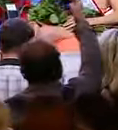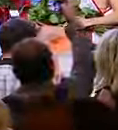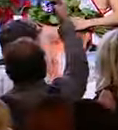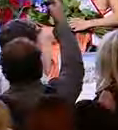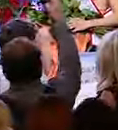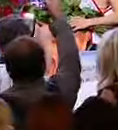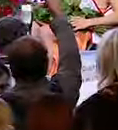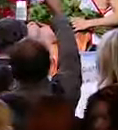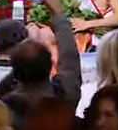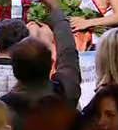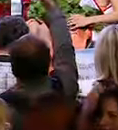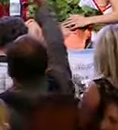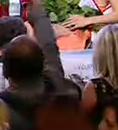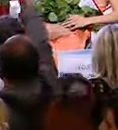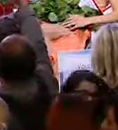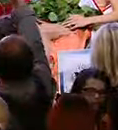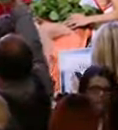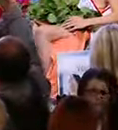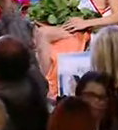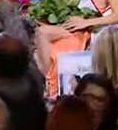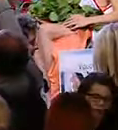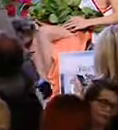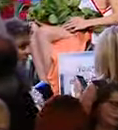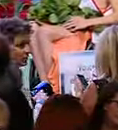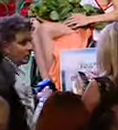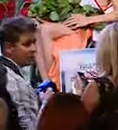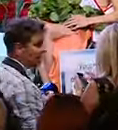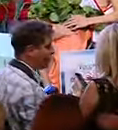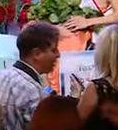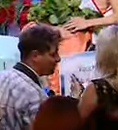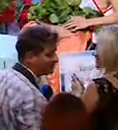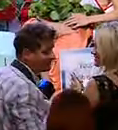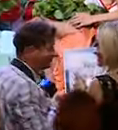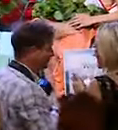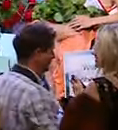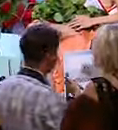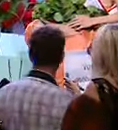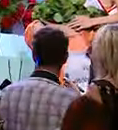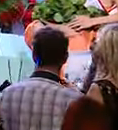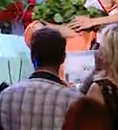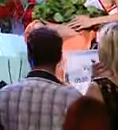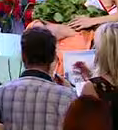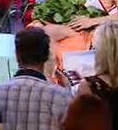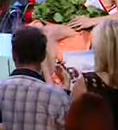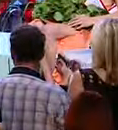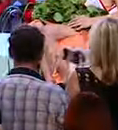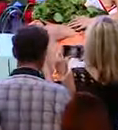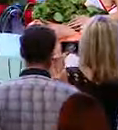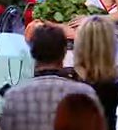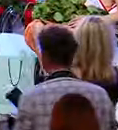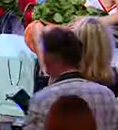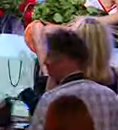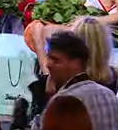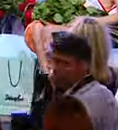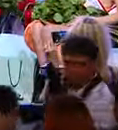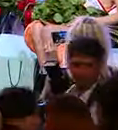nasze kandydatki, nasze finalistki wielkimi brawami. Dziękujemy. Tak jest. Można im tak też dawać